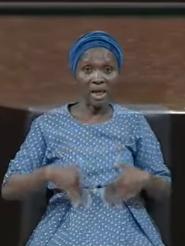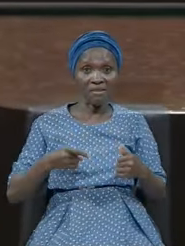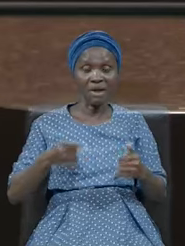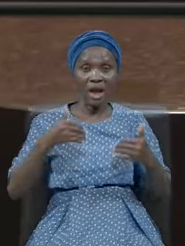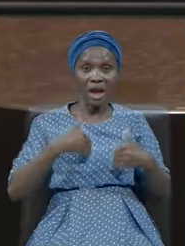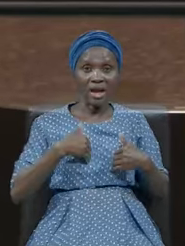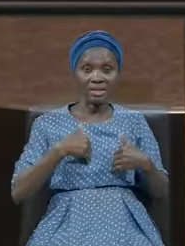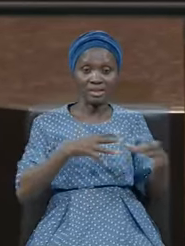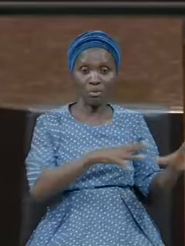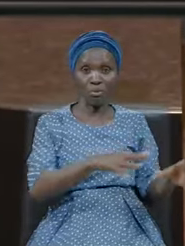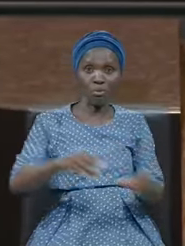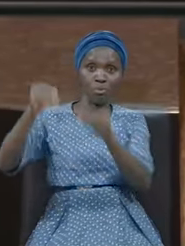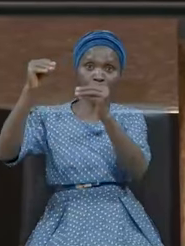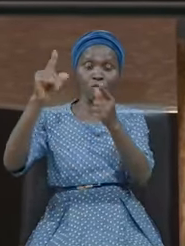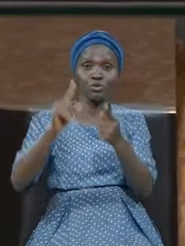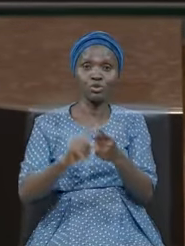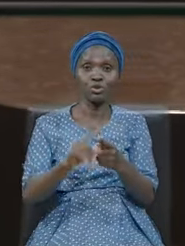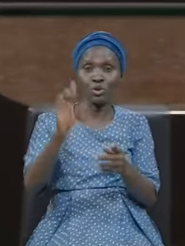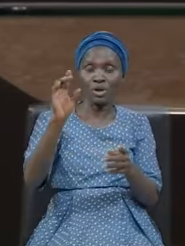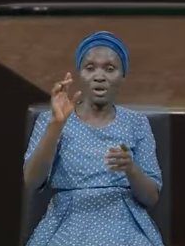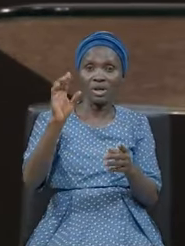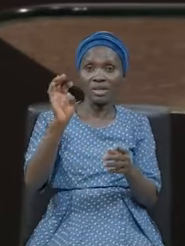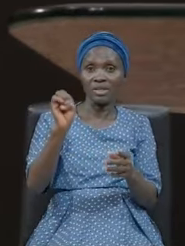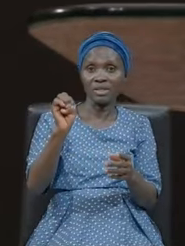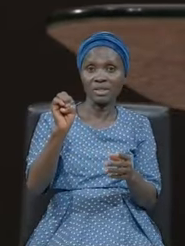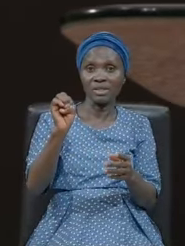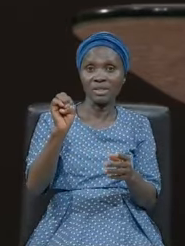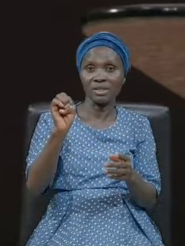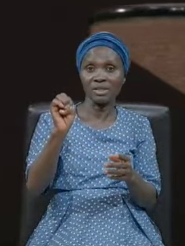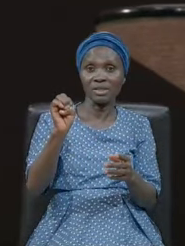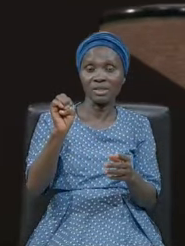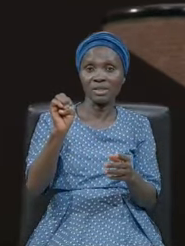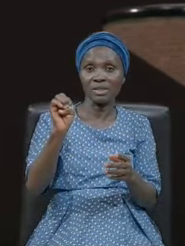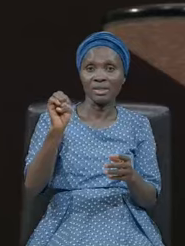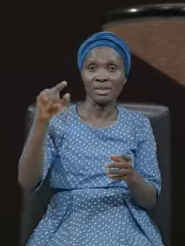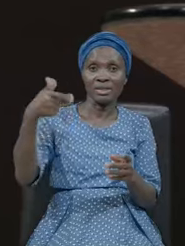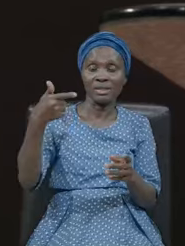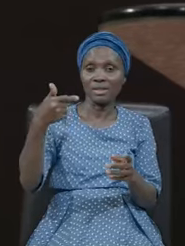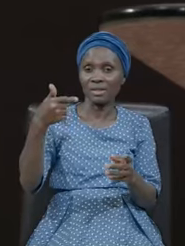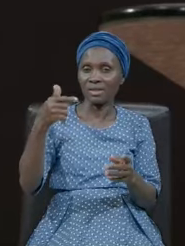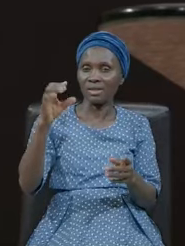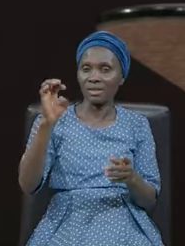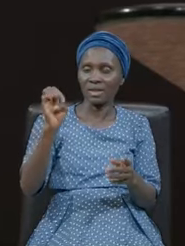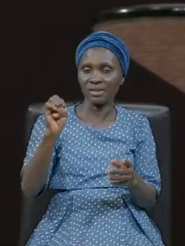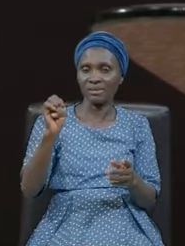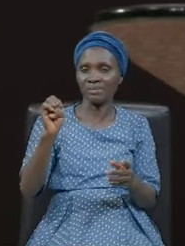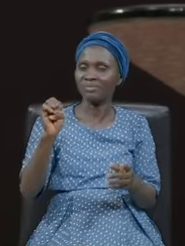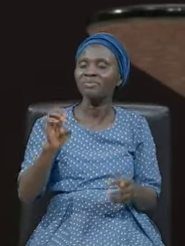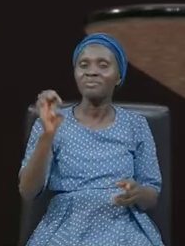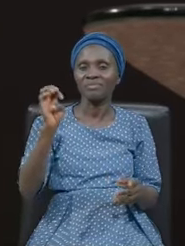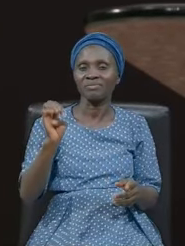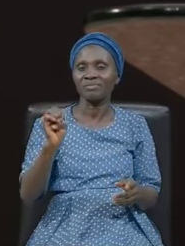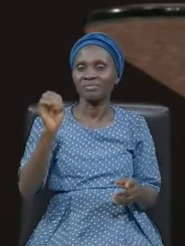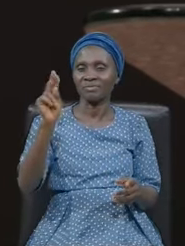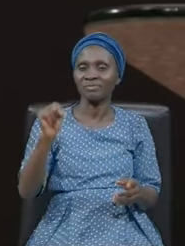a immigré il a quitté le pays pour être aux États pour être au Royaume Uni vous n'avez pas compris et